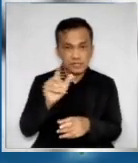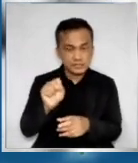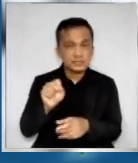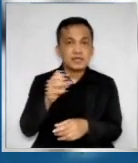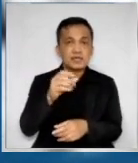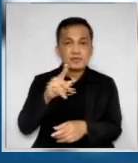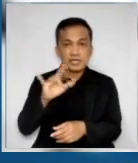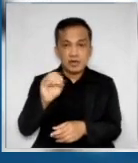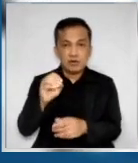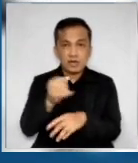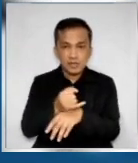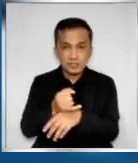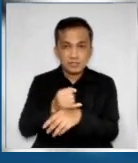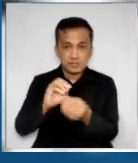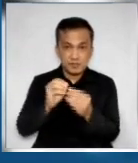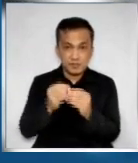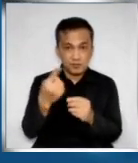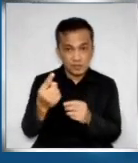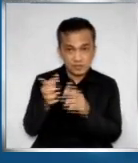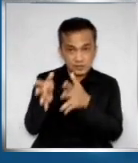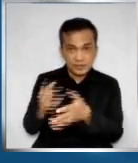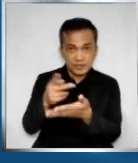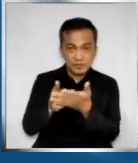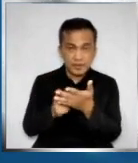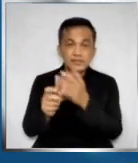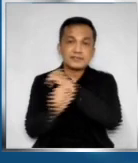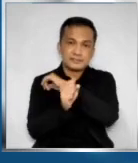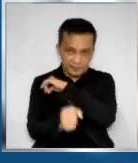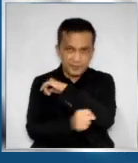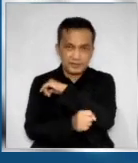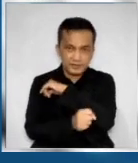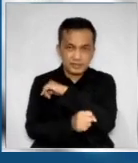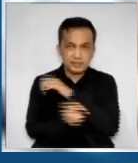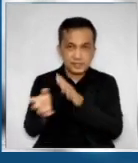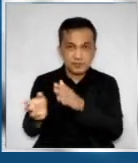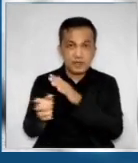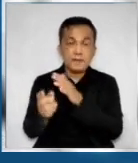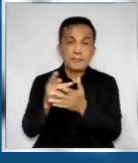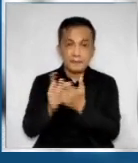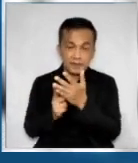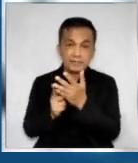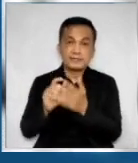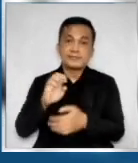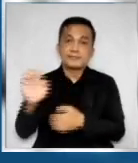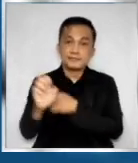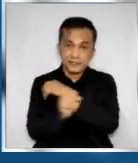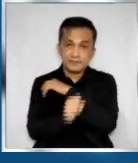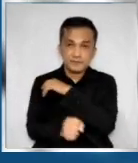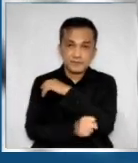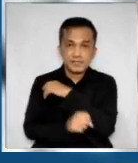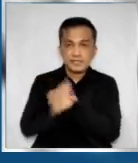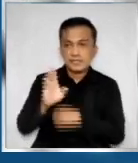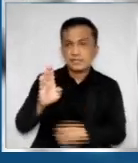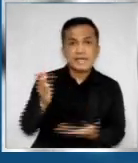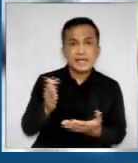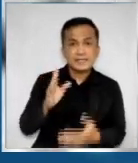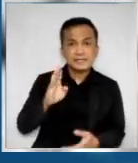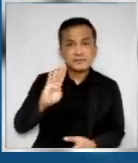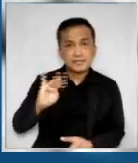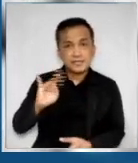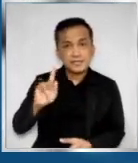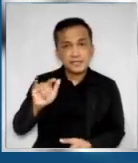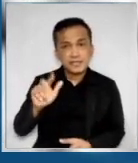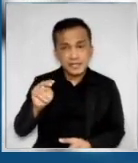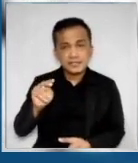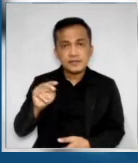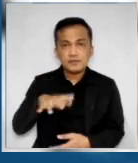number 1 sa natitirang bahagi ng Samar, natitirang bahagi ng Eastern Samar, diyan sa may Biliran, buong probinsya ng Leyte at